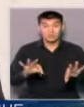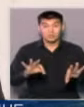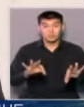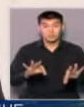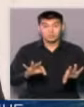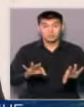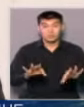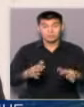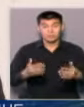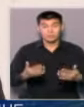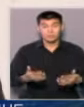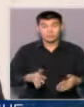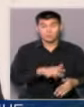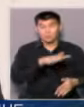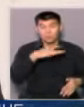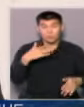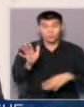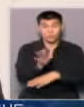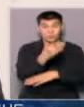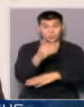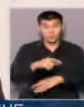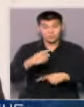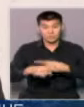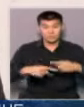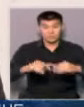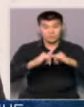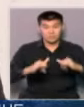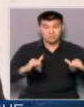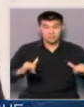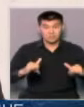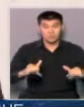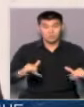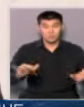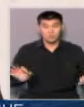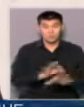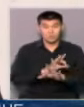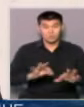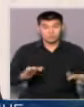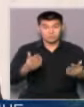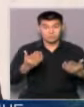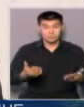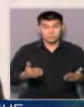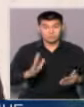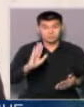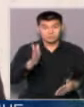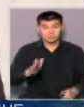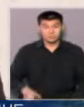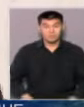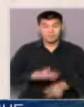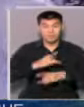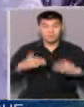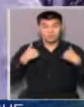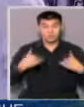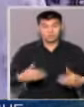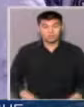тәуелсіздігіміз баянды, көк туымыз тұғырлы болып, күйіміз көгімізде күмбірлесін деген біледі. Мереке құтты